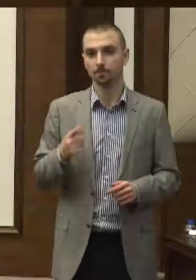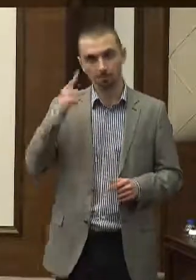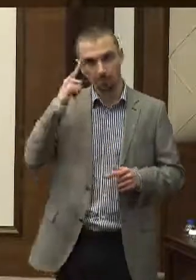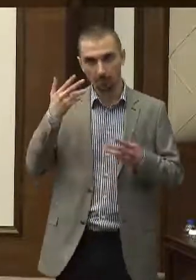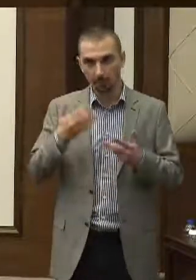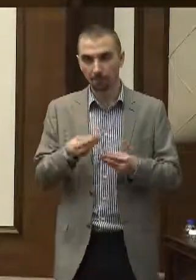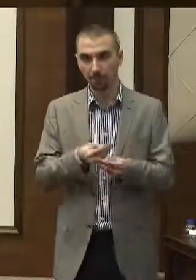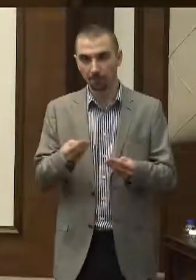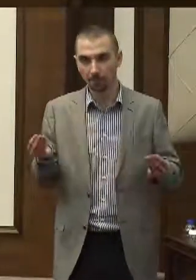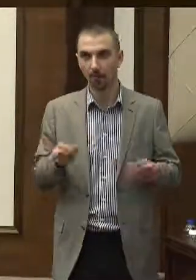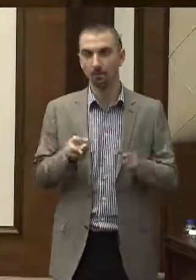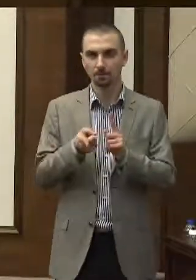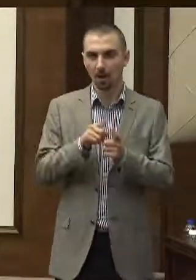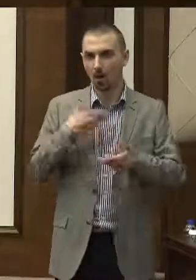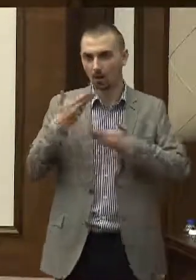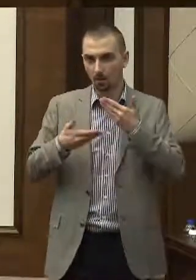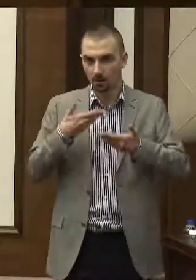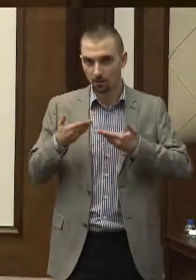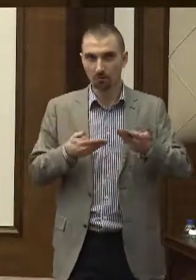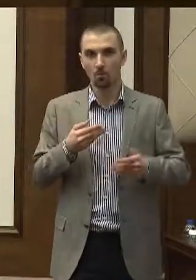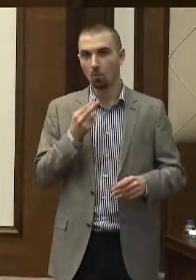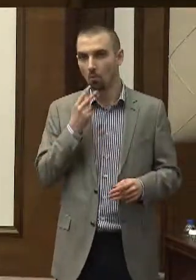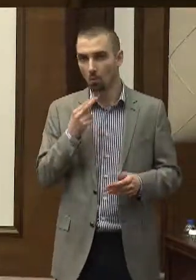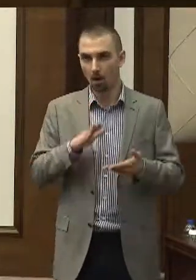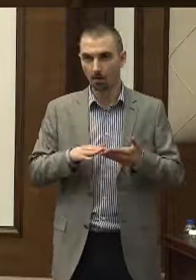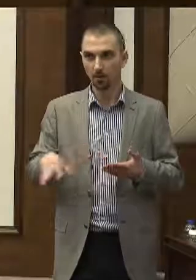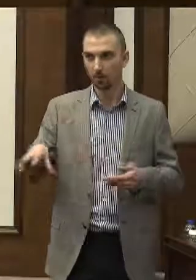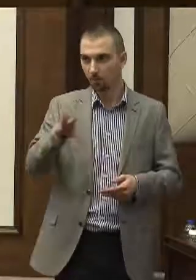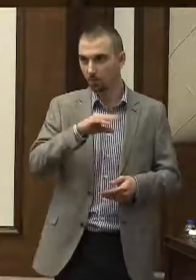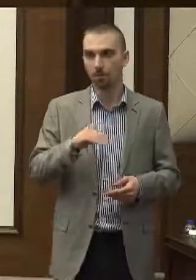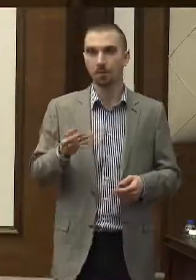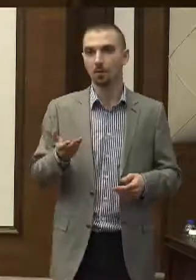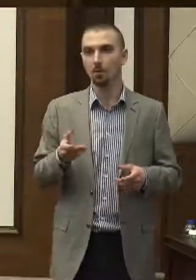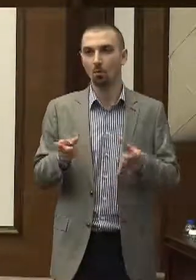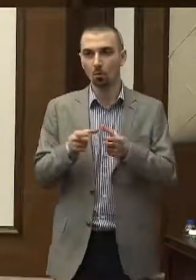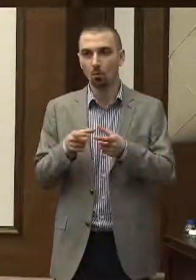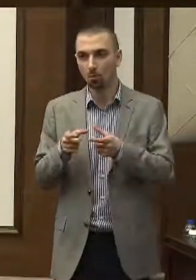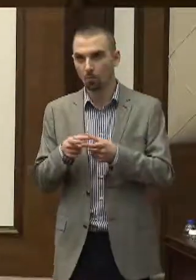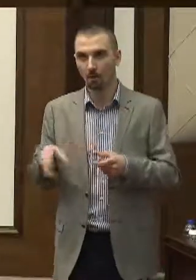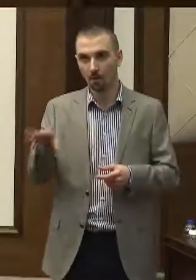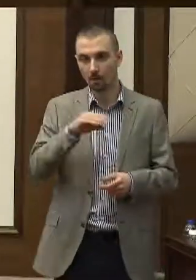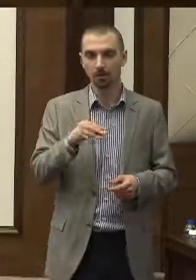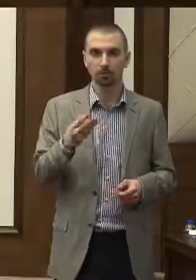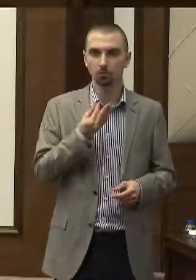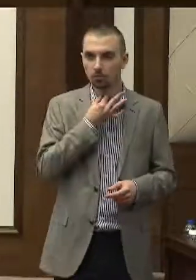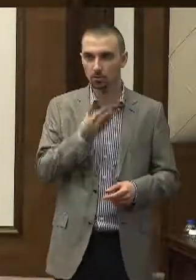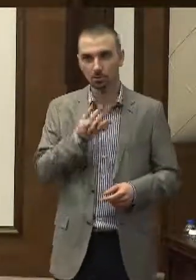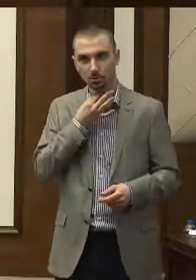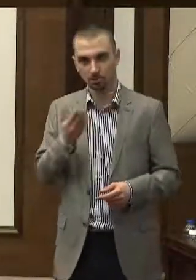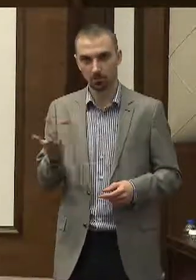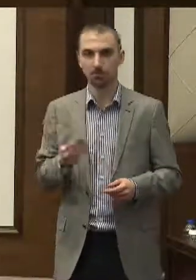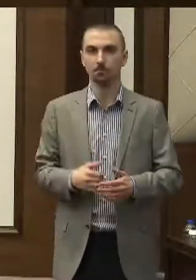bilgiler, anlatılan hususlardan ötürü bütün konuşmacı arkadaşlarıma ve bütün gruplara ayrı ayrı teşekkür ediyorum. Ve